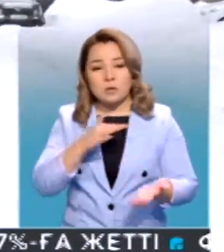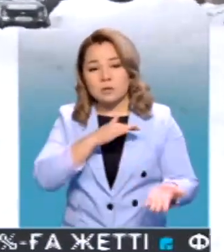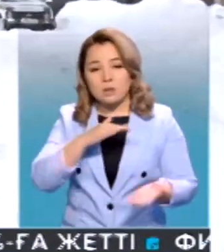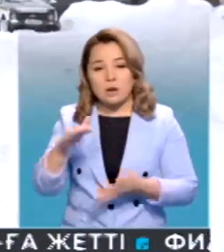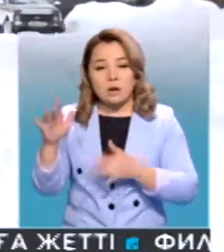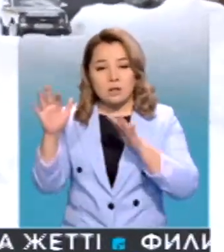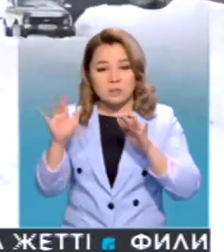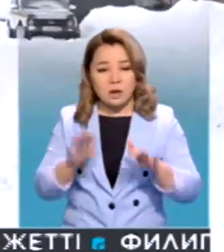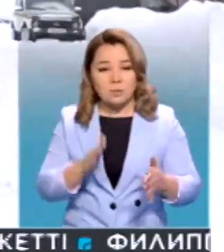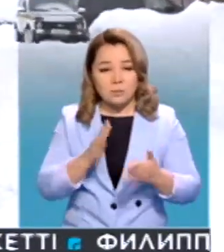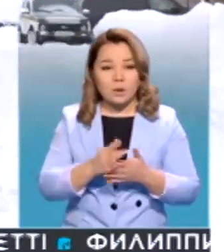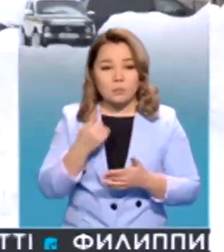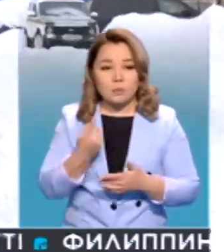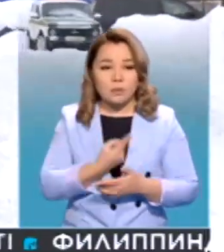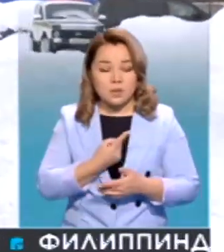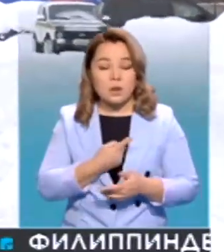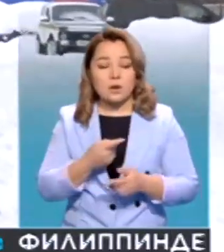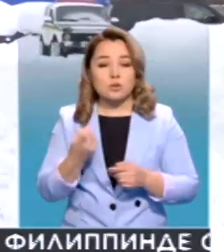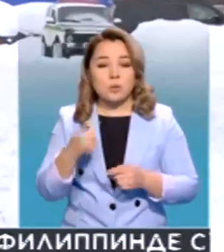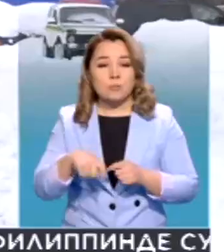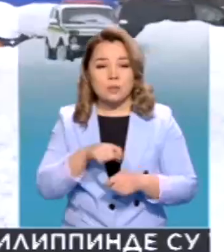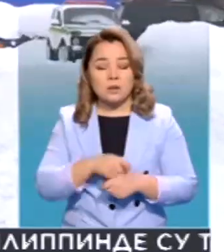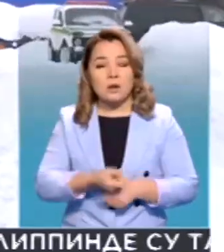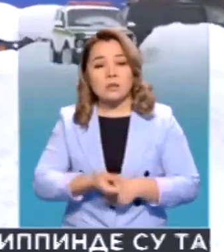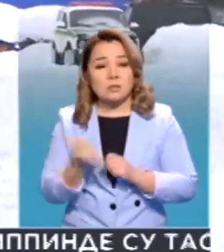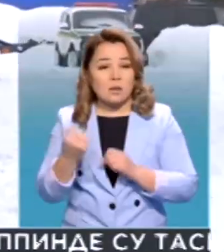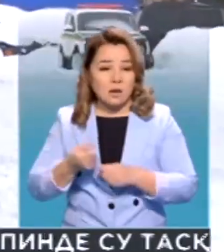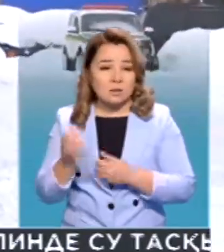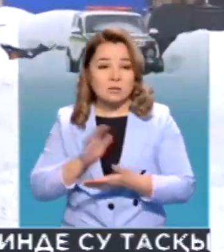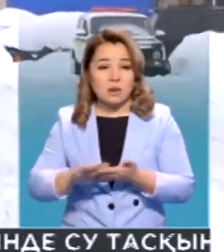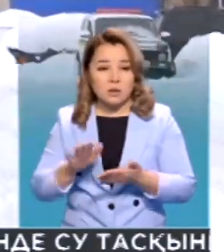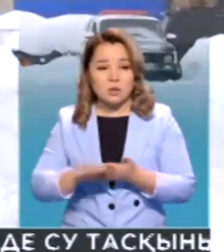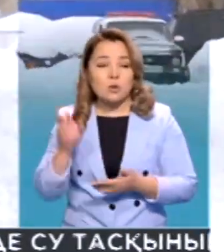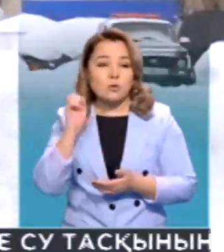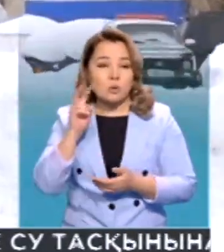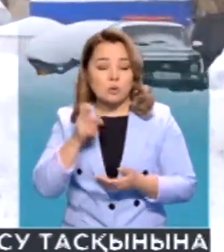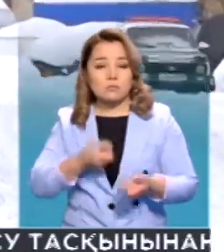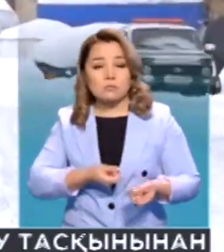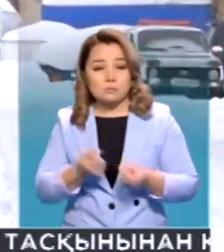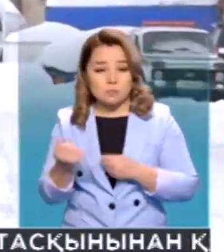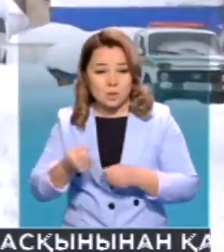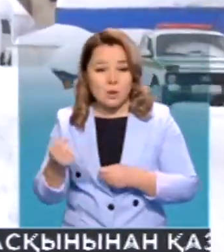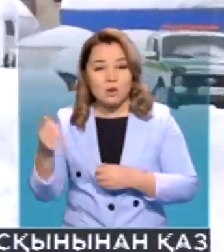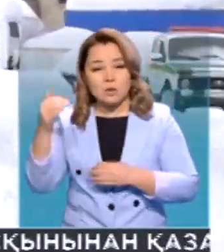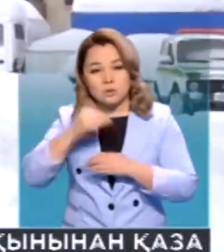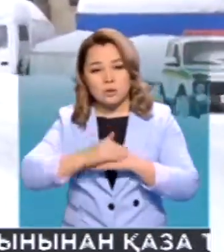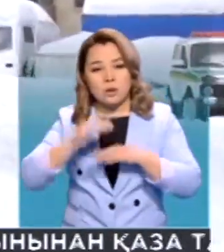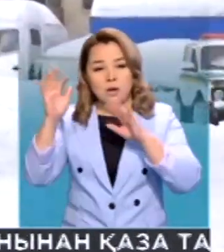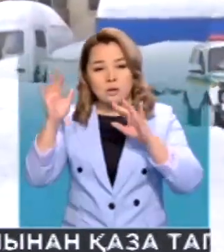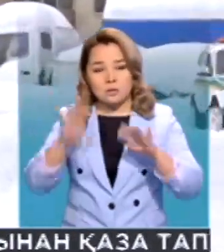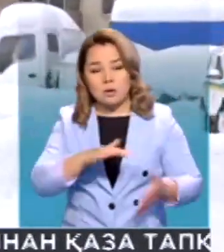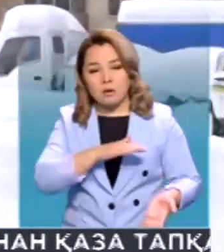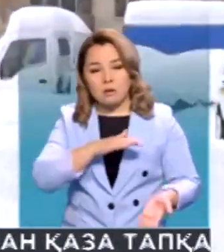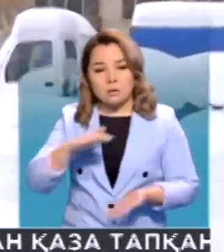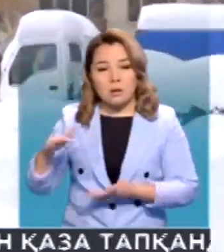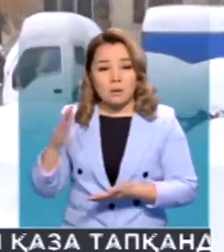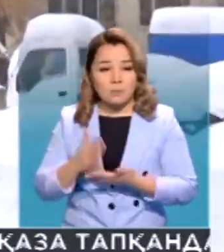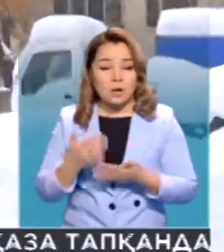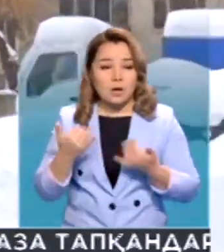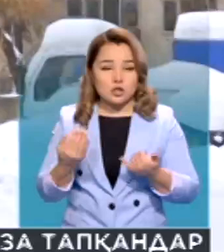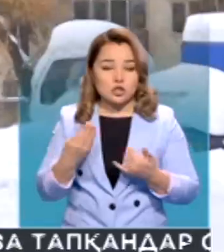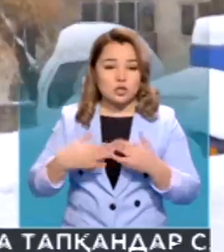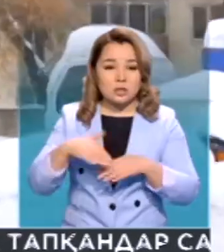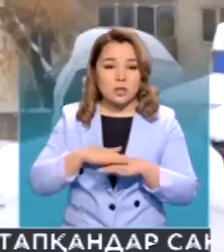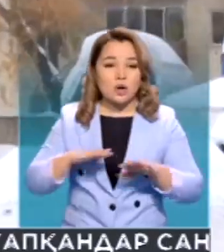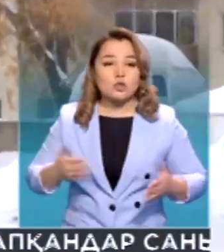дейін қаладан 100 мың текше метр қар шығарылса да, күндіз күреген жерді түнде жауып тастайды. Сондықтан шығыстағы